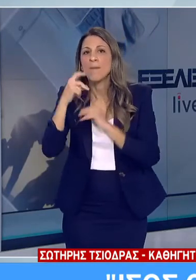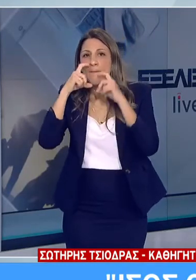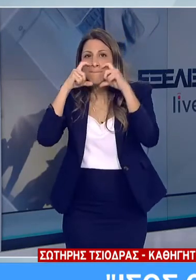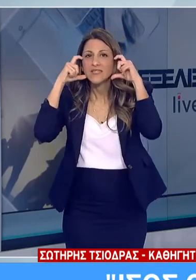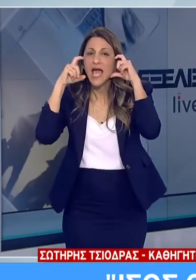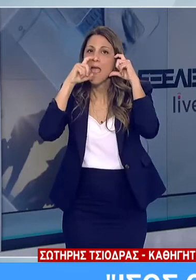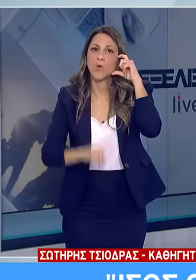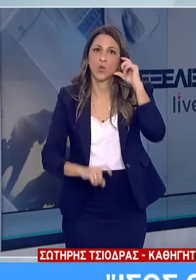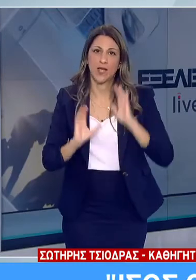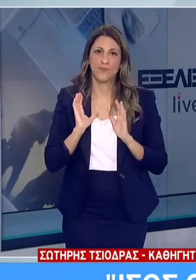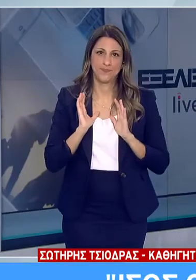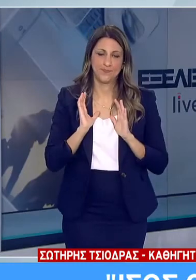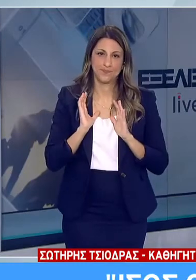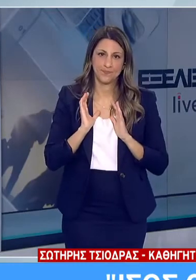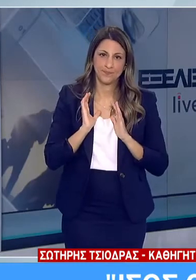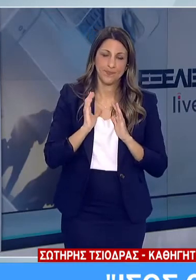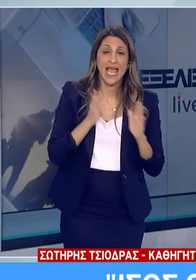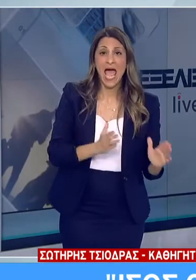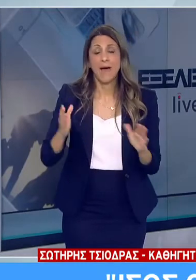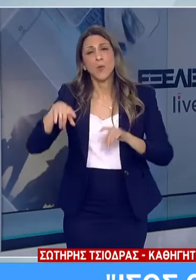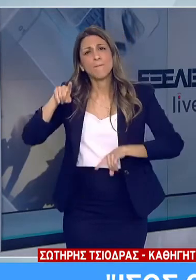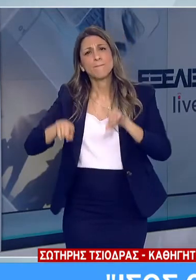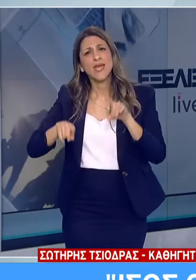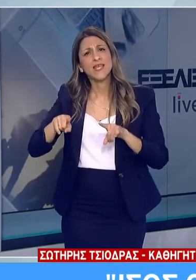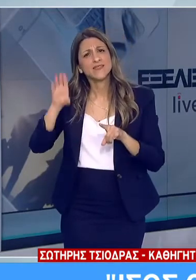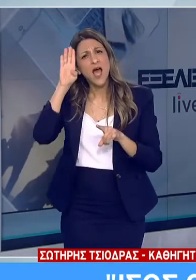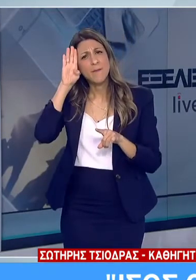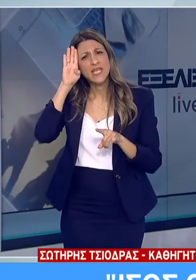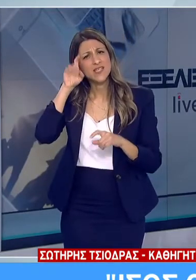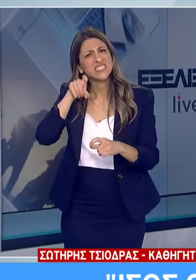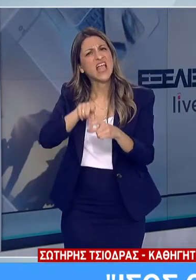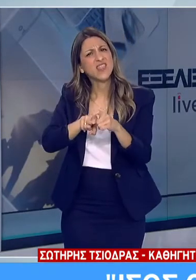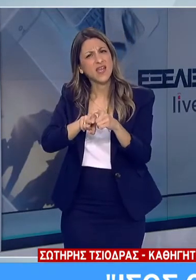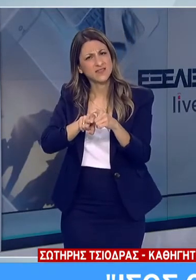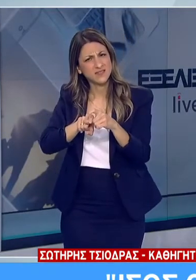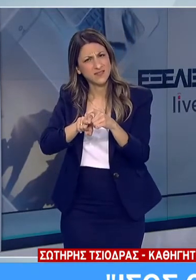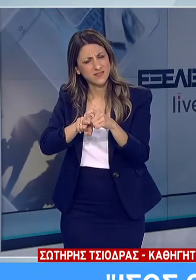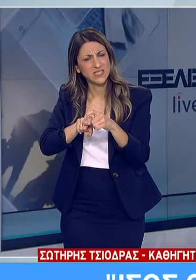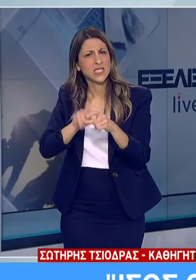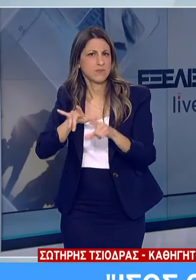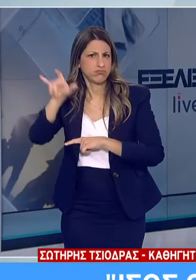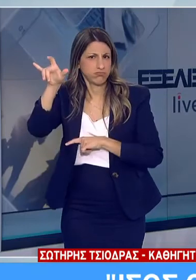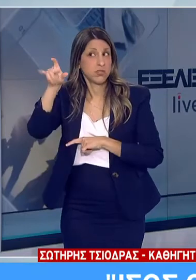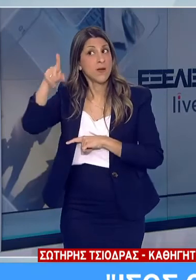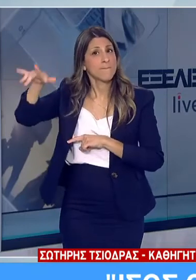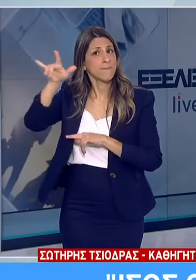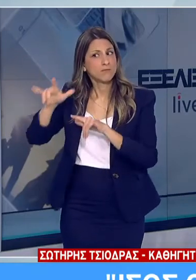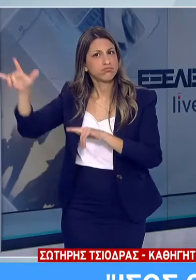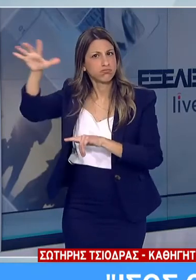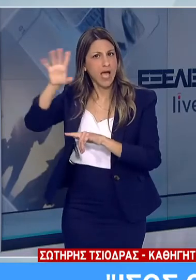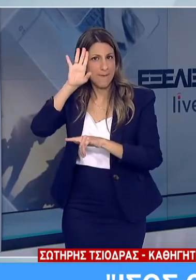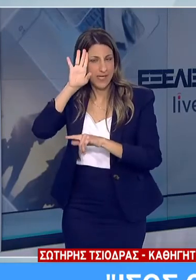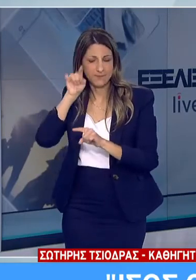Απ' την άλλη μεριά, και μάλιστα σε κάποιες αμερικανικές αεροπορικές εταιρείες, έχει γίνει ήδη αυτό και έχει συσταθεί για τον εσωτερικό του τουρισμό. Ξέρετε, στην